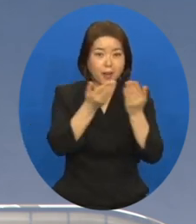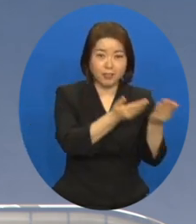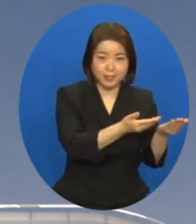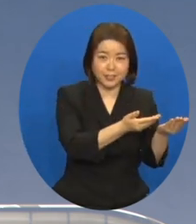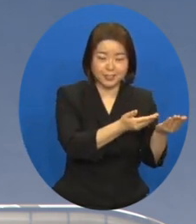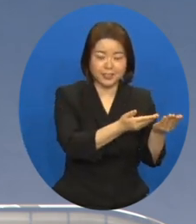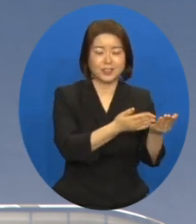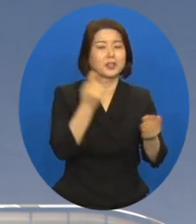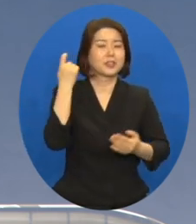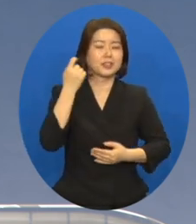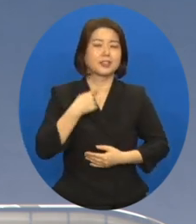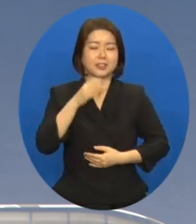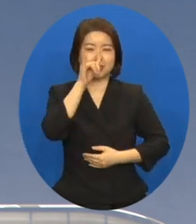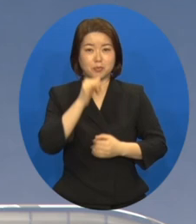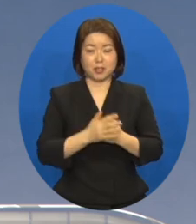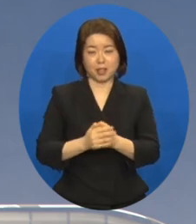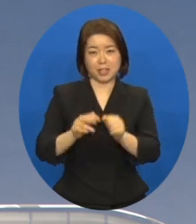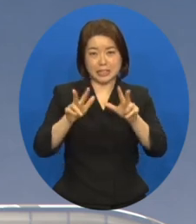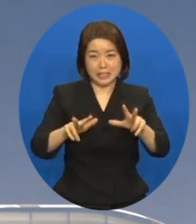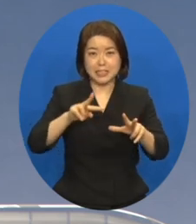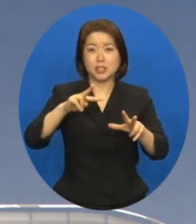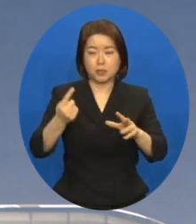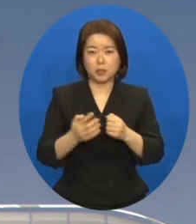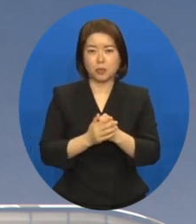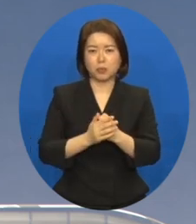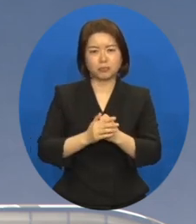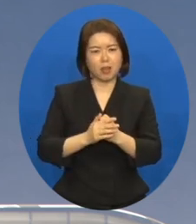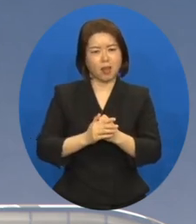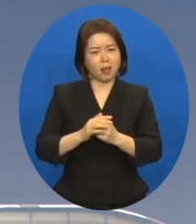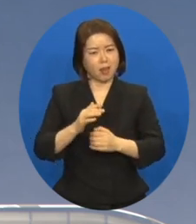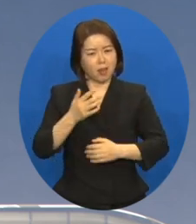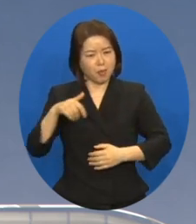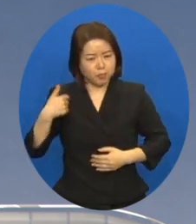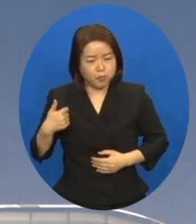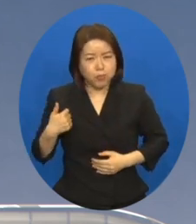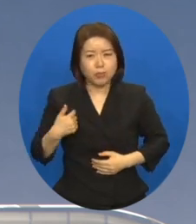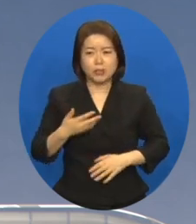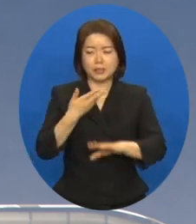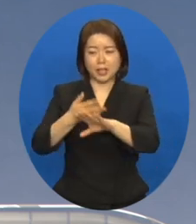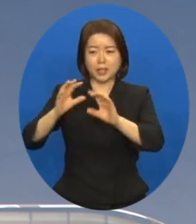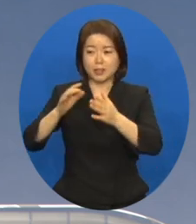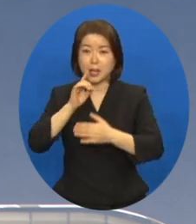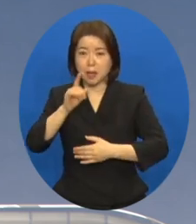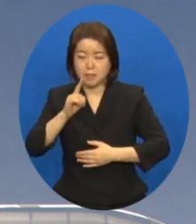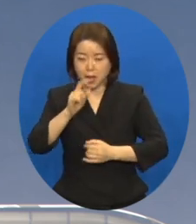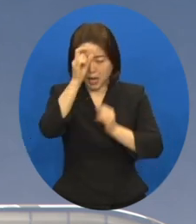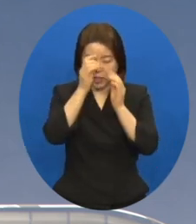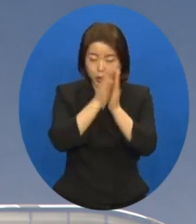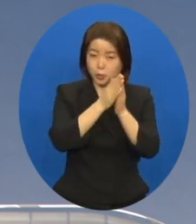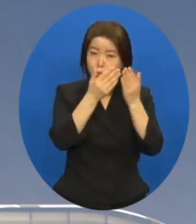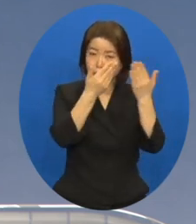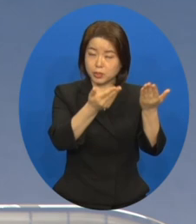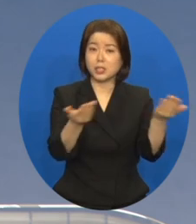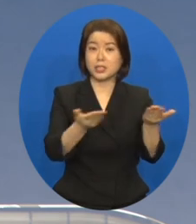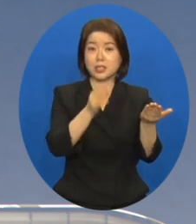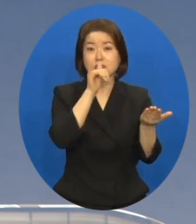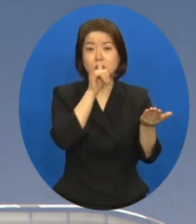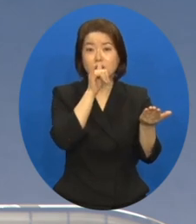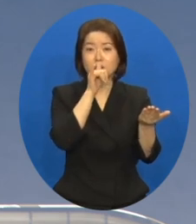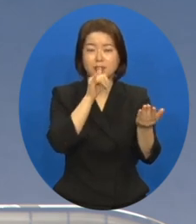이야기를 들었습니다. 지금도 전혀 알지 못하는 외국어로 자기가 기도를 하는 일들이